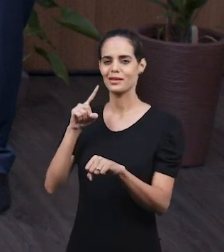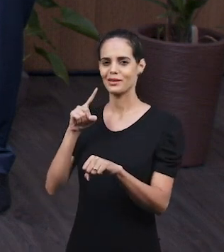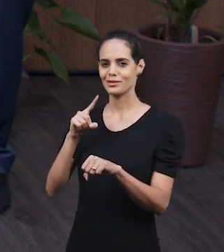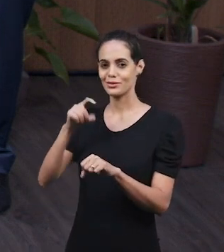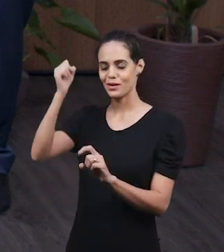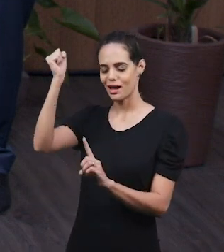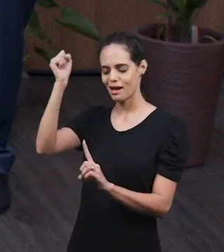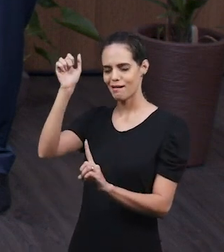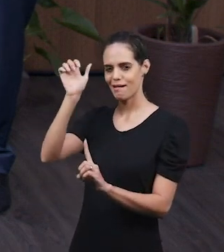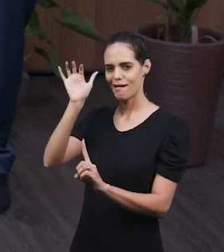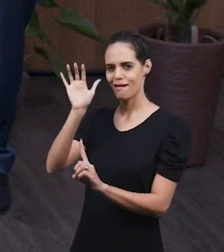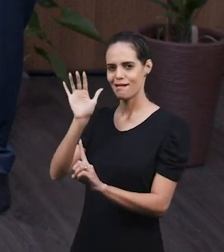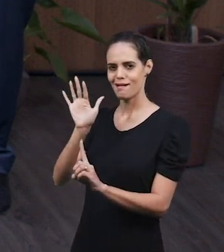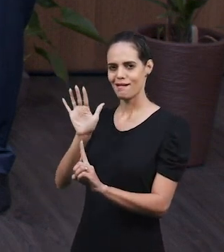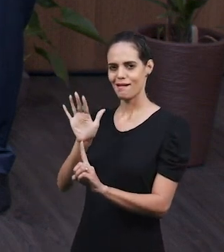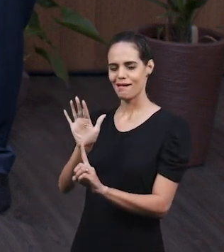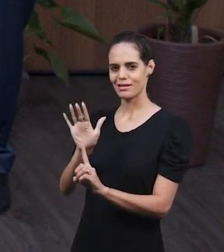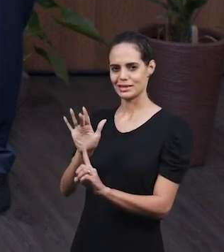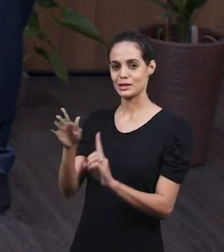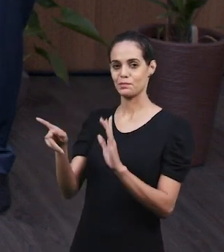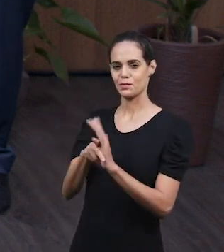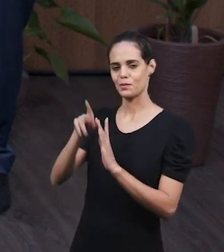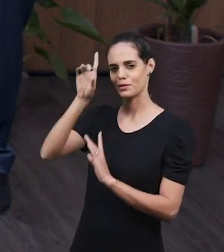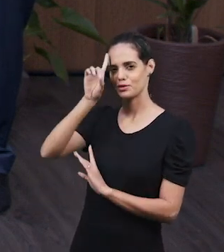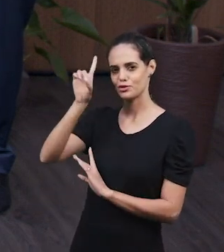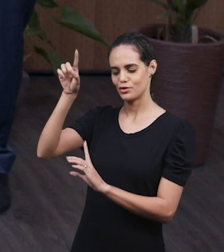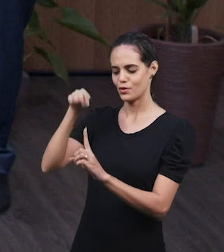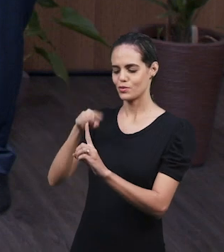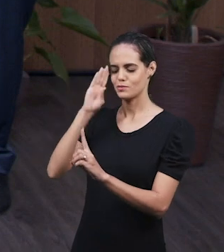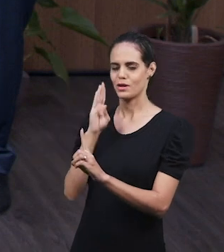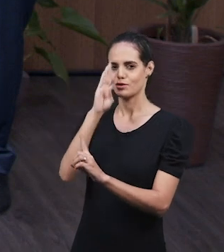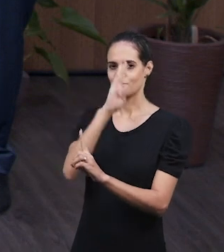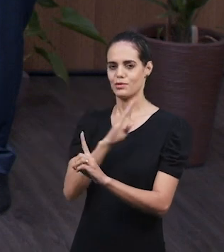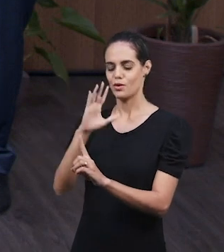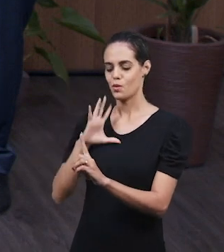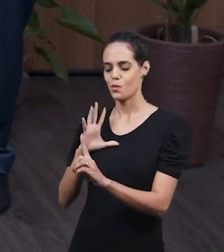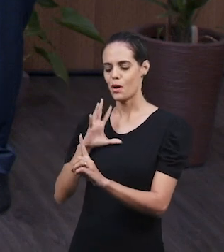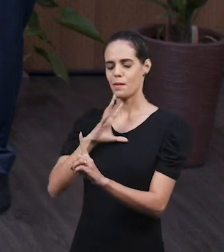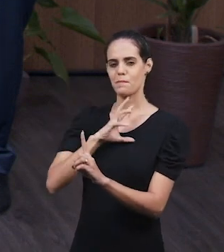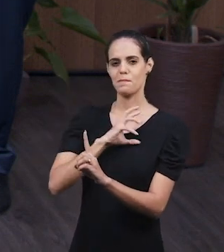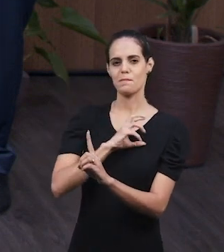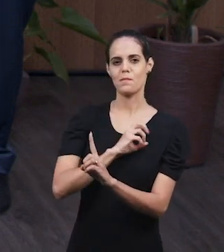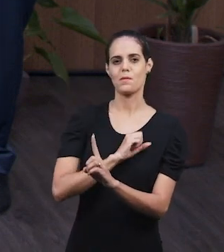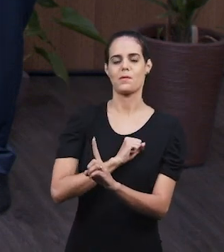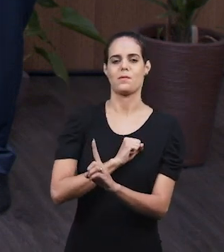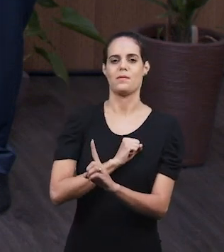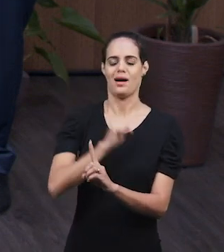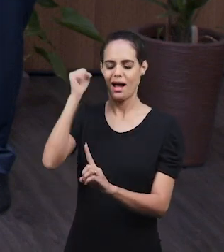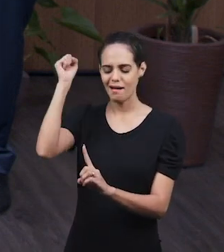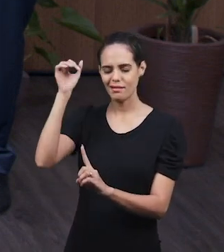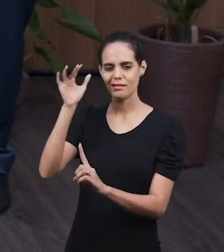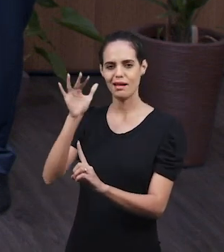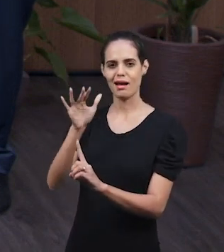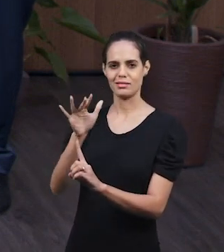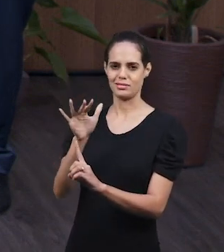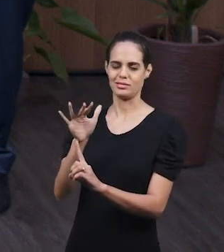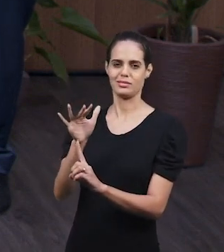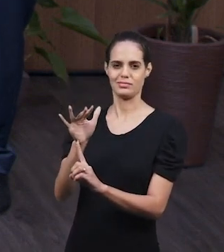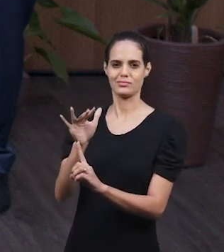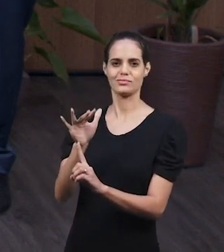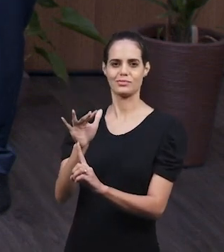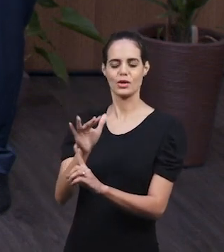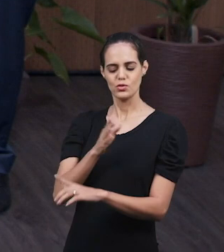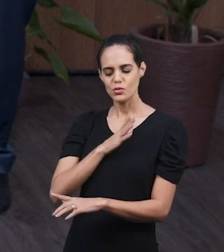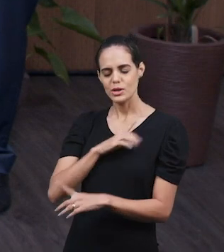on voit se révéler à ce moment la grâce de Dieu, la miséricorde de Dieu et l'amour de Dieu pour le cœur